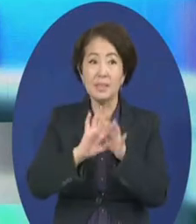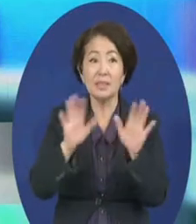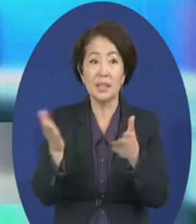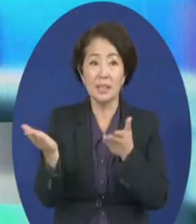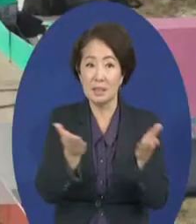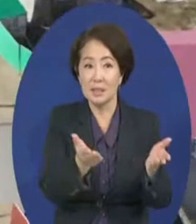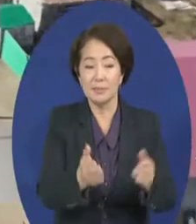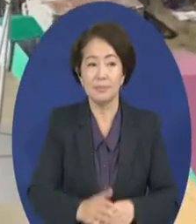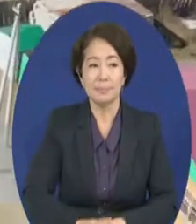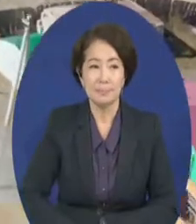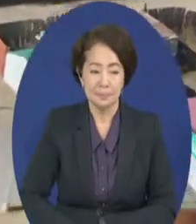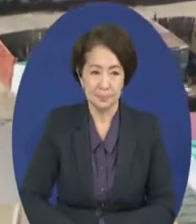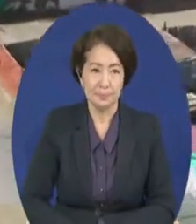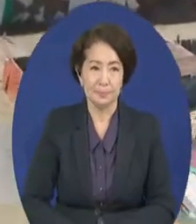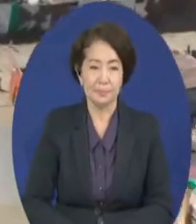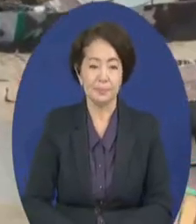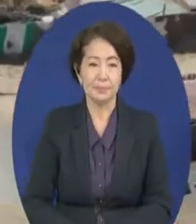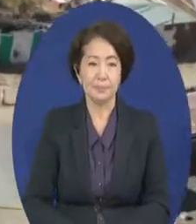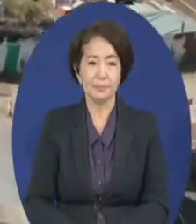өглөө.